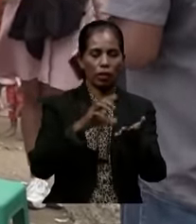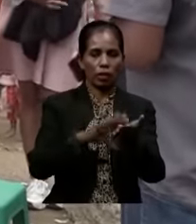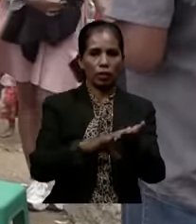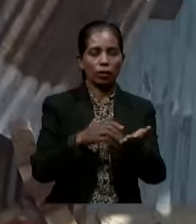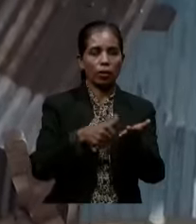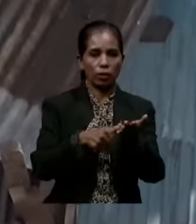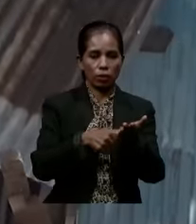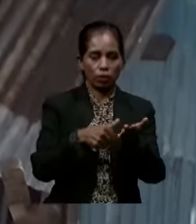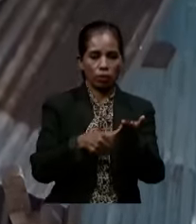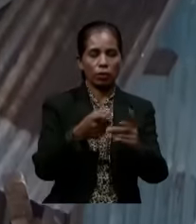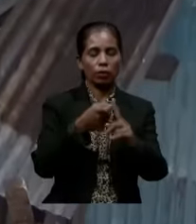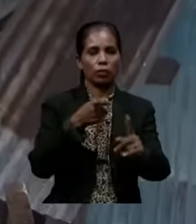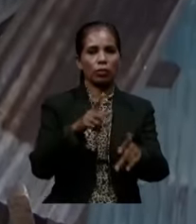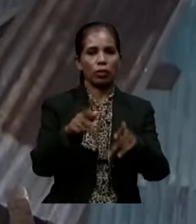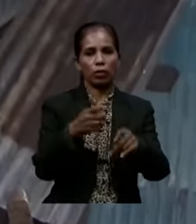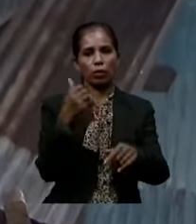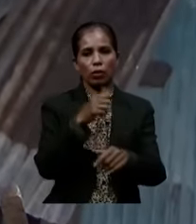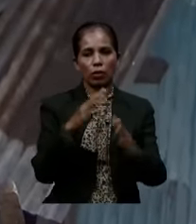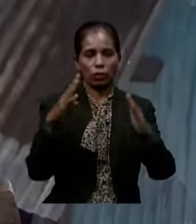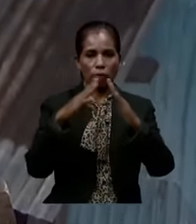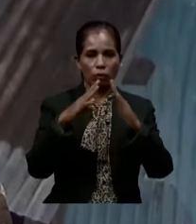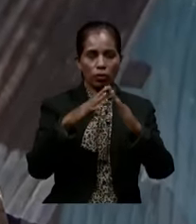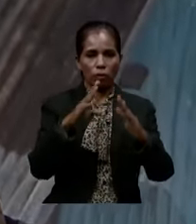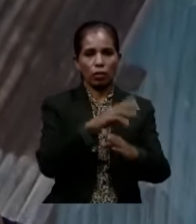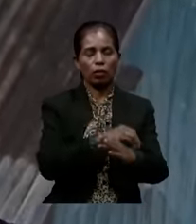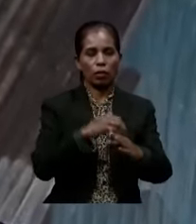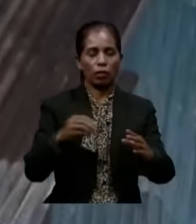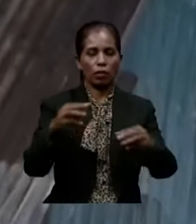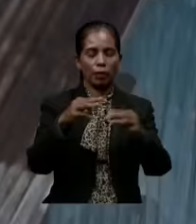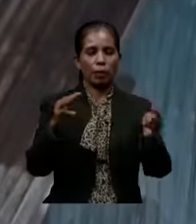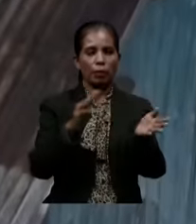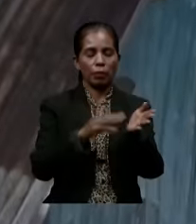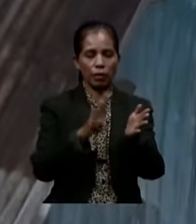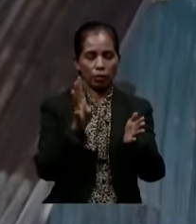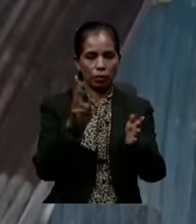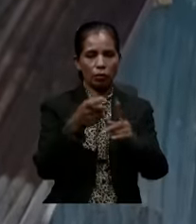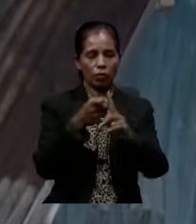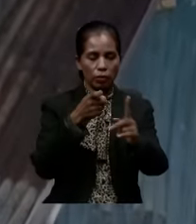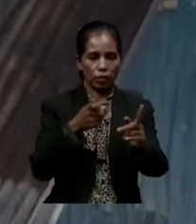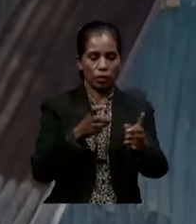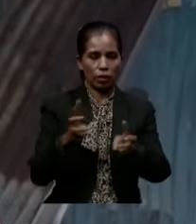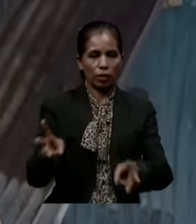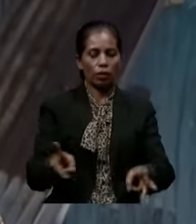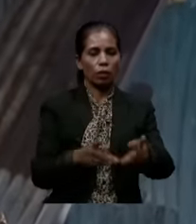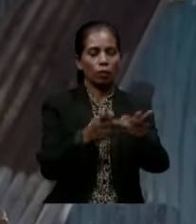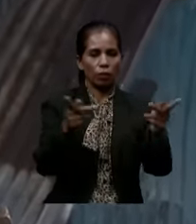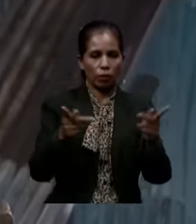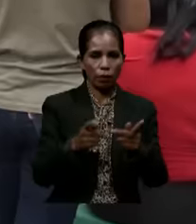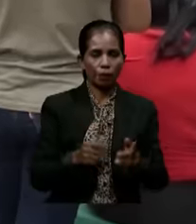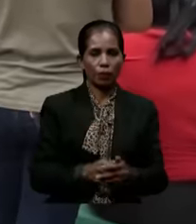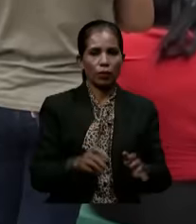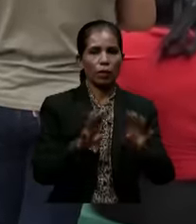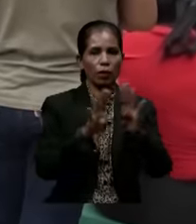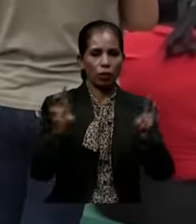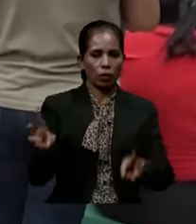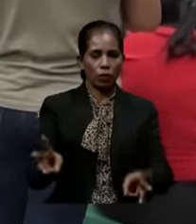parte relevante nonia uma lokaliza dok por volta metro hatnulu usi strada publiko lo ke be dalan ne banin